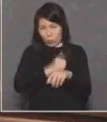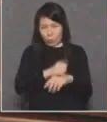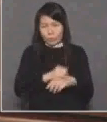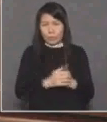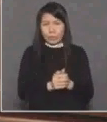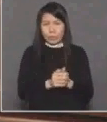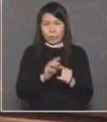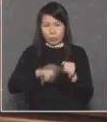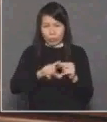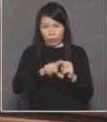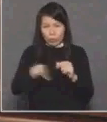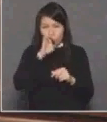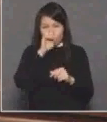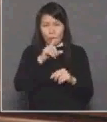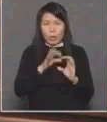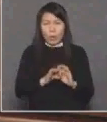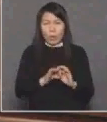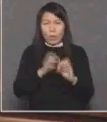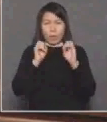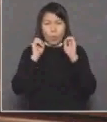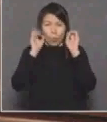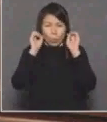最後一段咧，我就想講一講廣播政策。